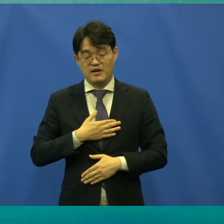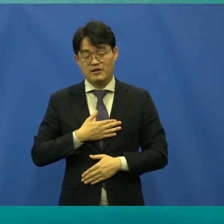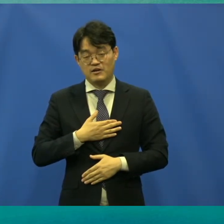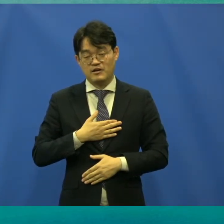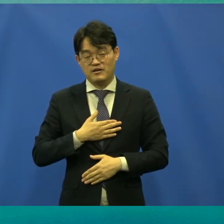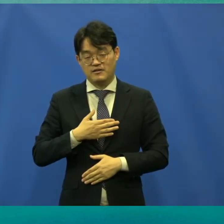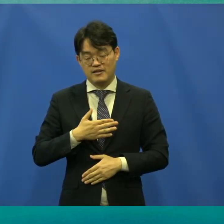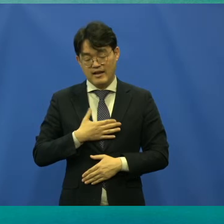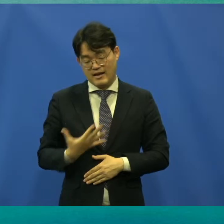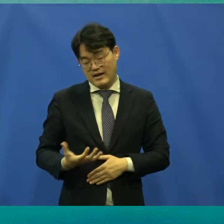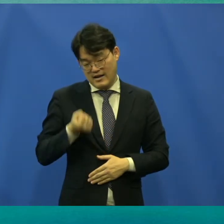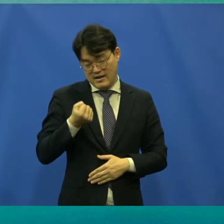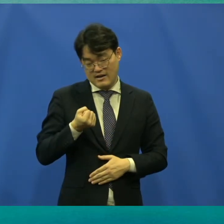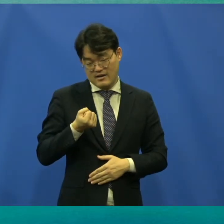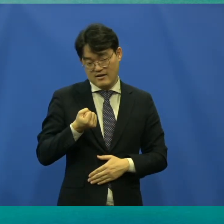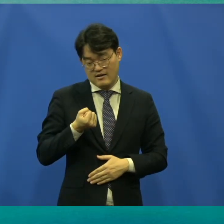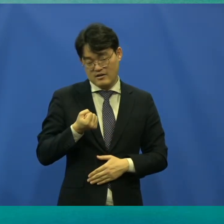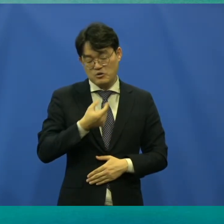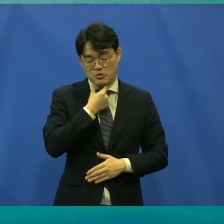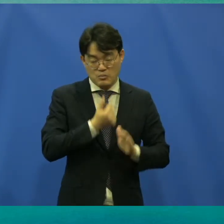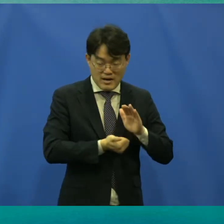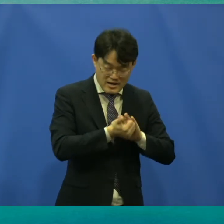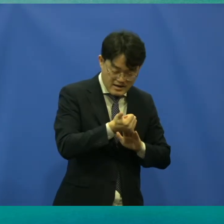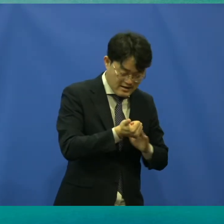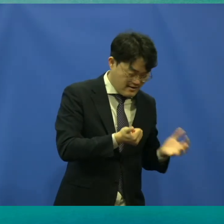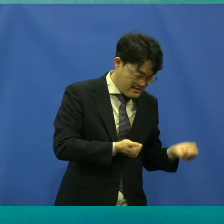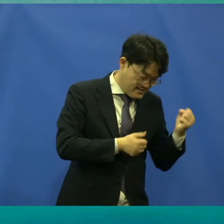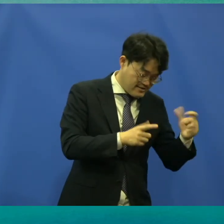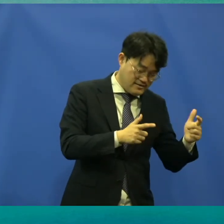요나스를 들여다보면서 아무리 봐도